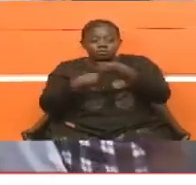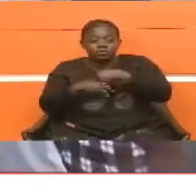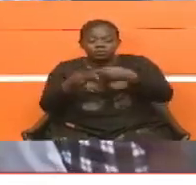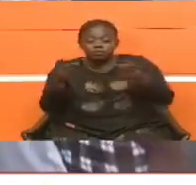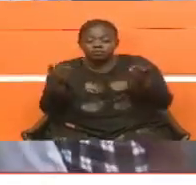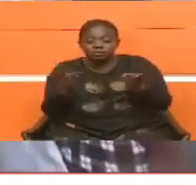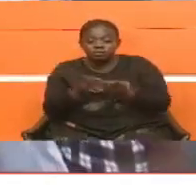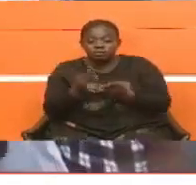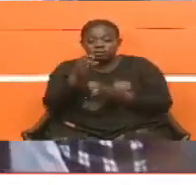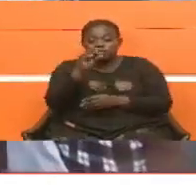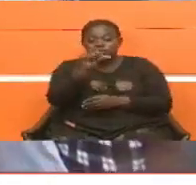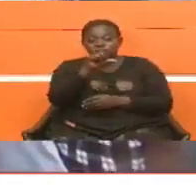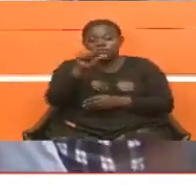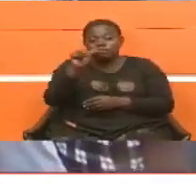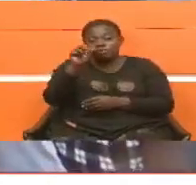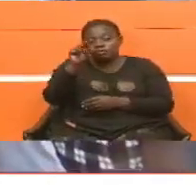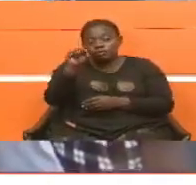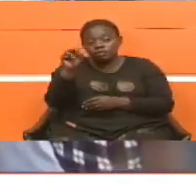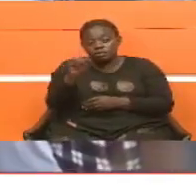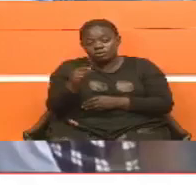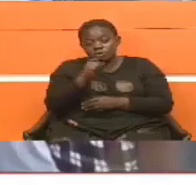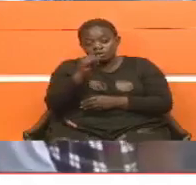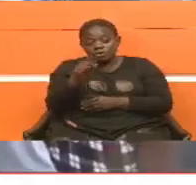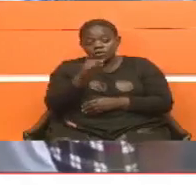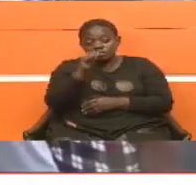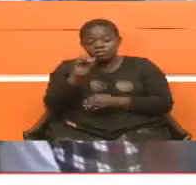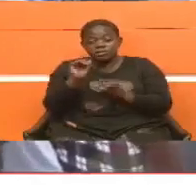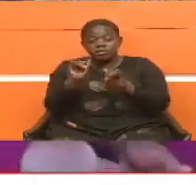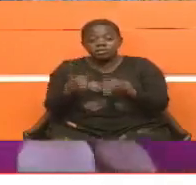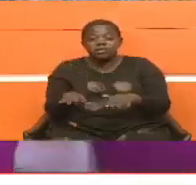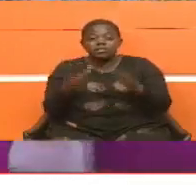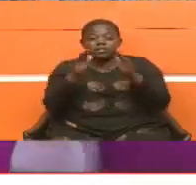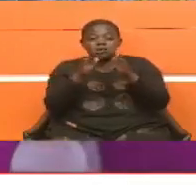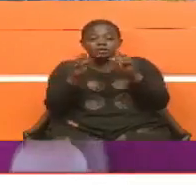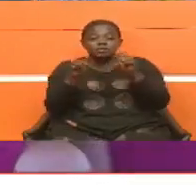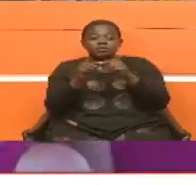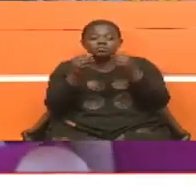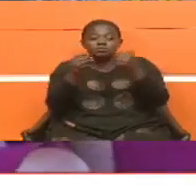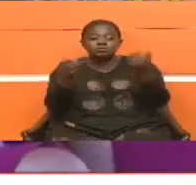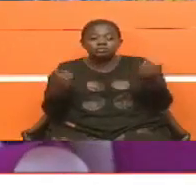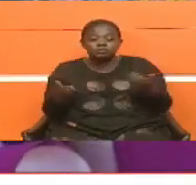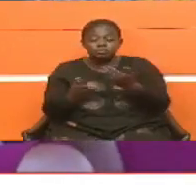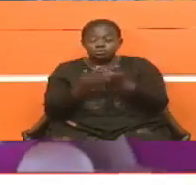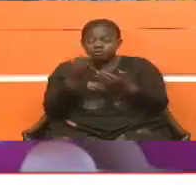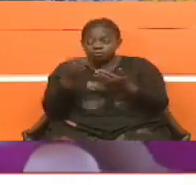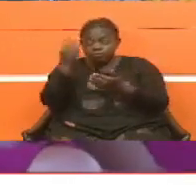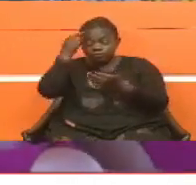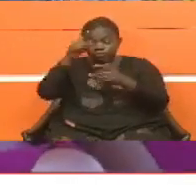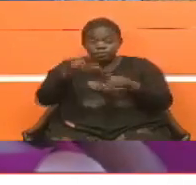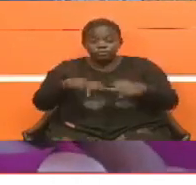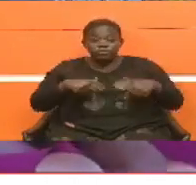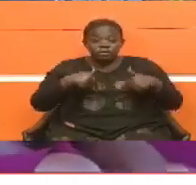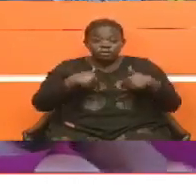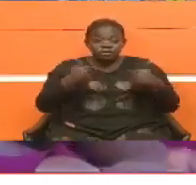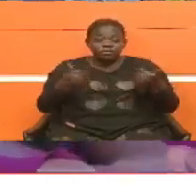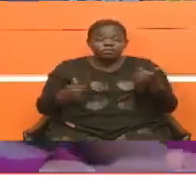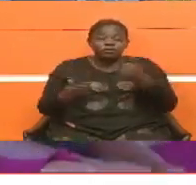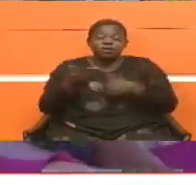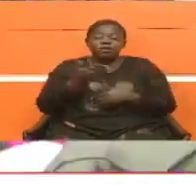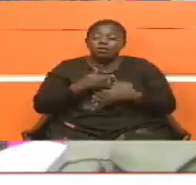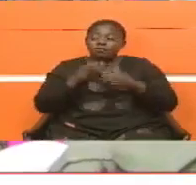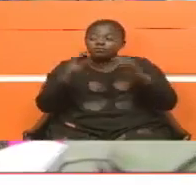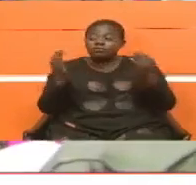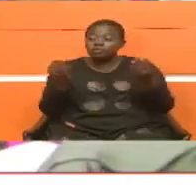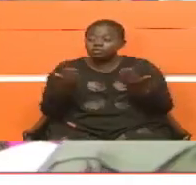Collins Kafero alagidde nti jjajja abeere mu nnyumba era abazzukulu bamulabirire obulamu bwonna bwasigaza ku nsi.